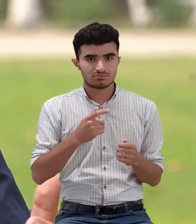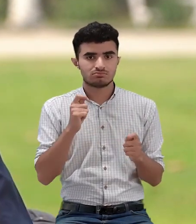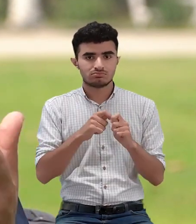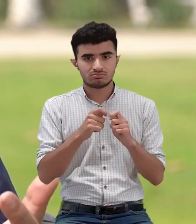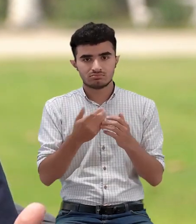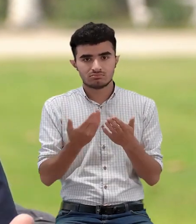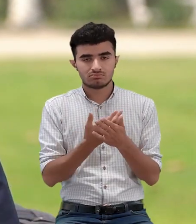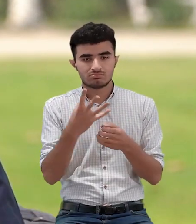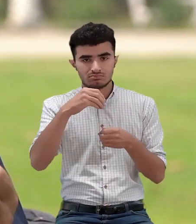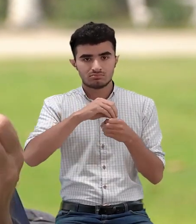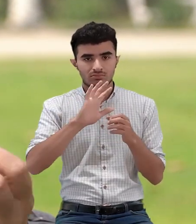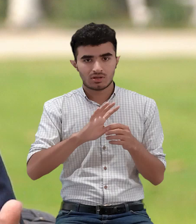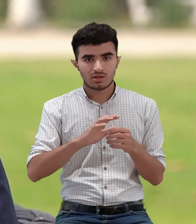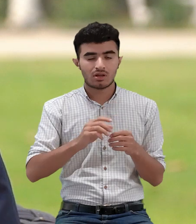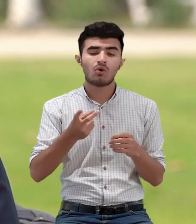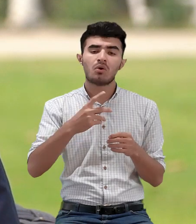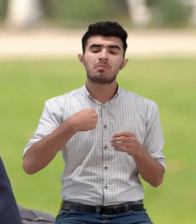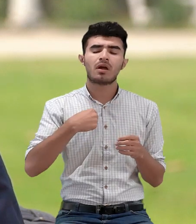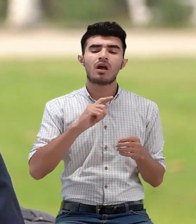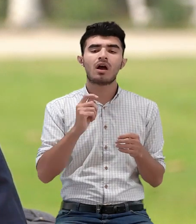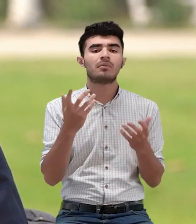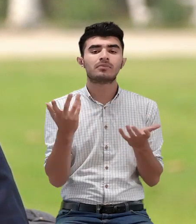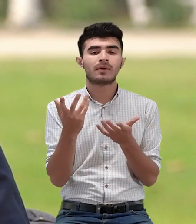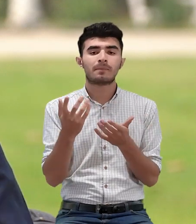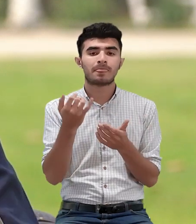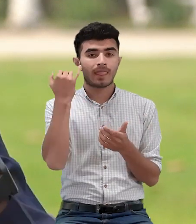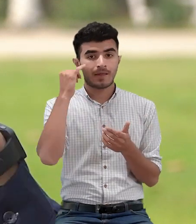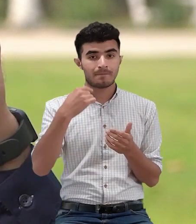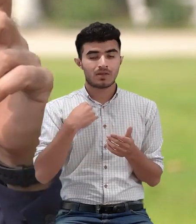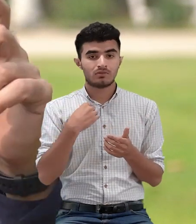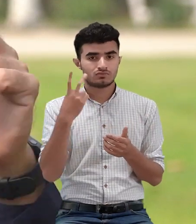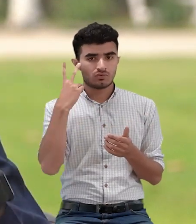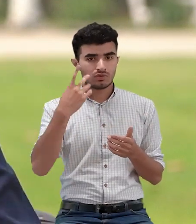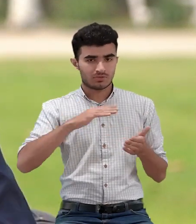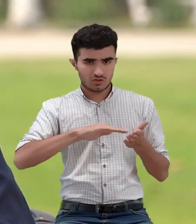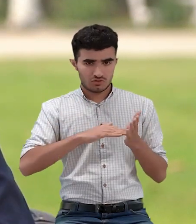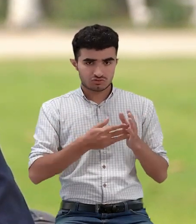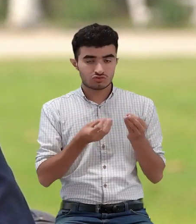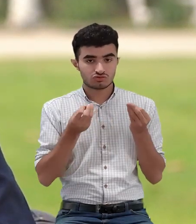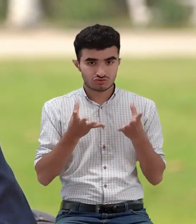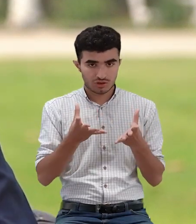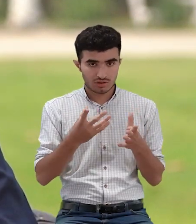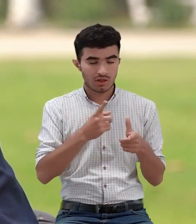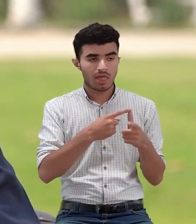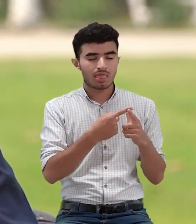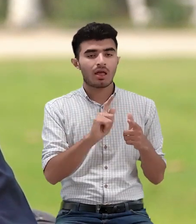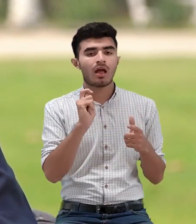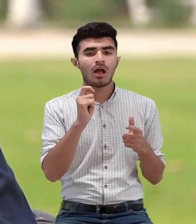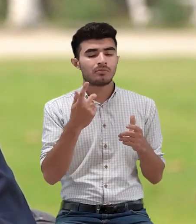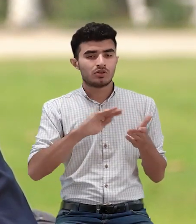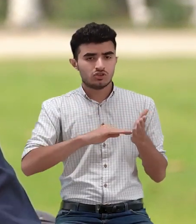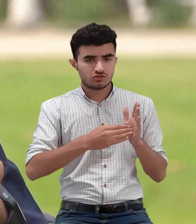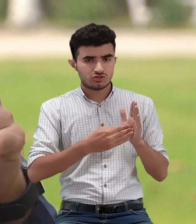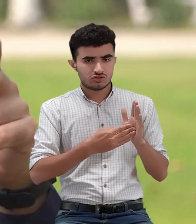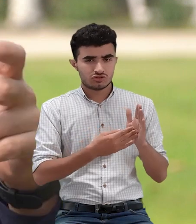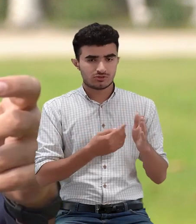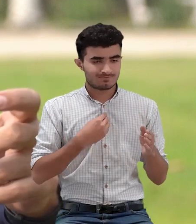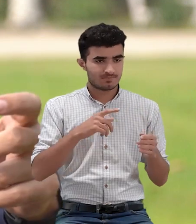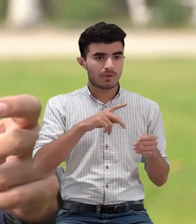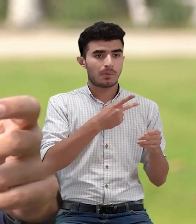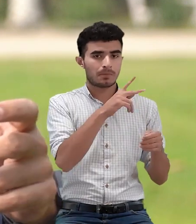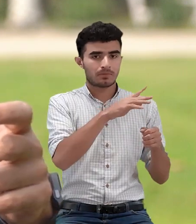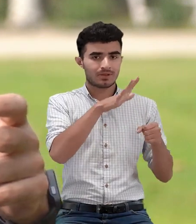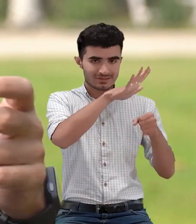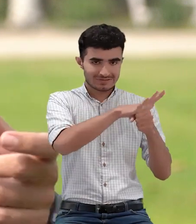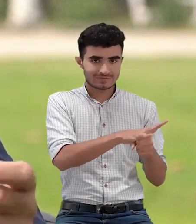हूँ, इसके बारे में बुरी बातें करता हूँ, या क्या करना है। तो अगर मैं आखिरत के लिहाज से देखूँ कि मैंने आखिरत में कामयाब होना है, तो मैं इस